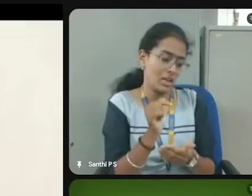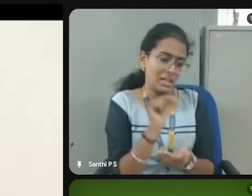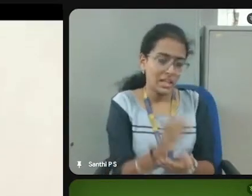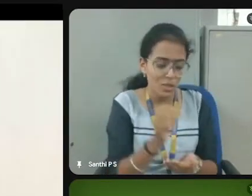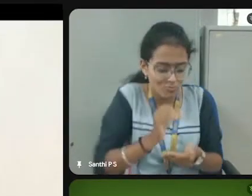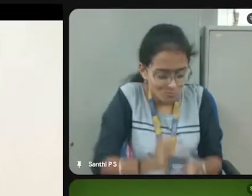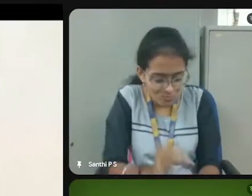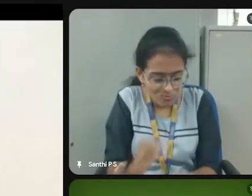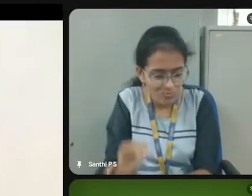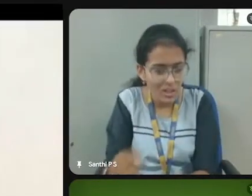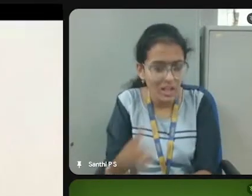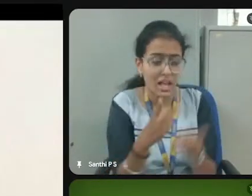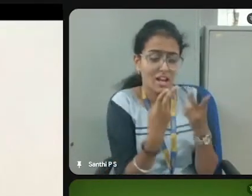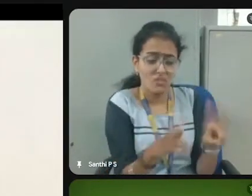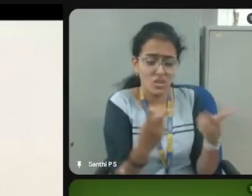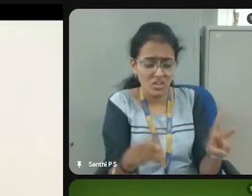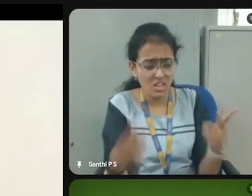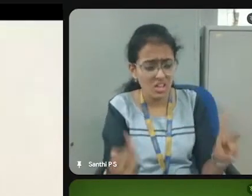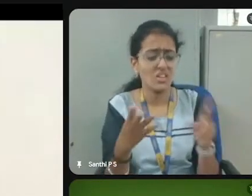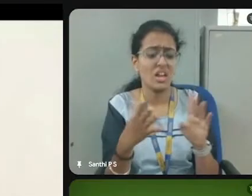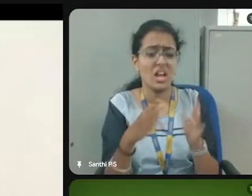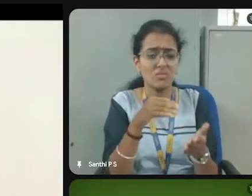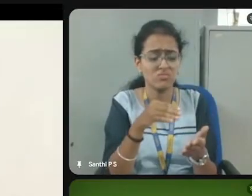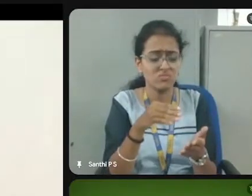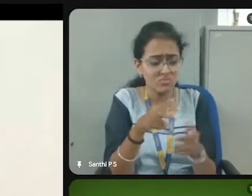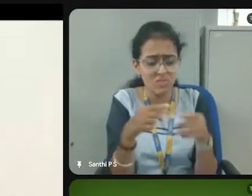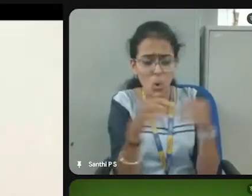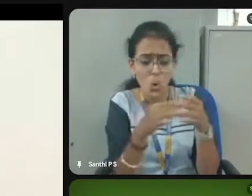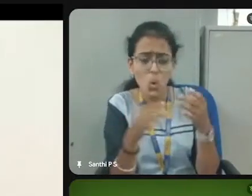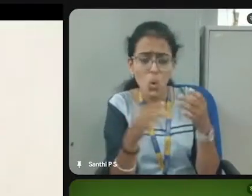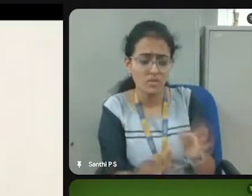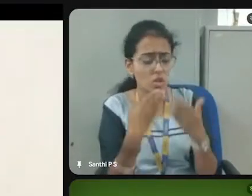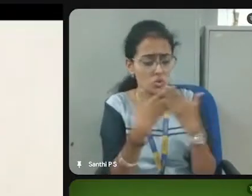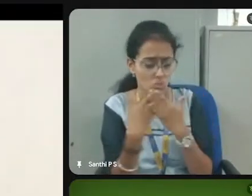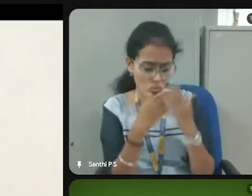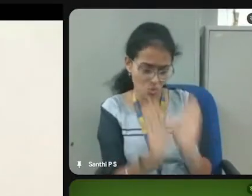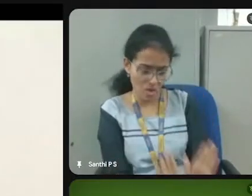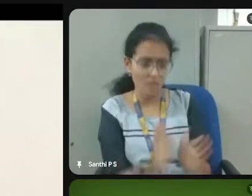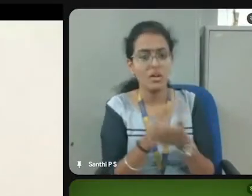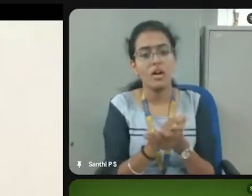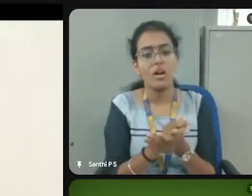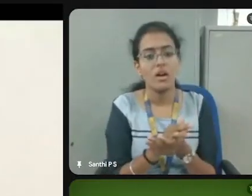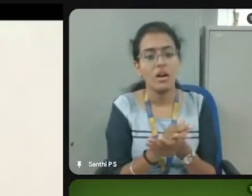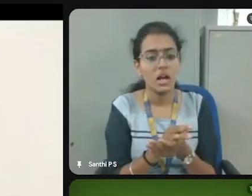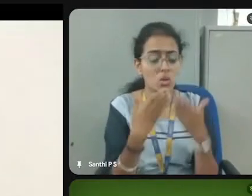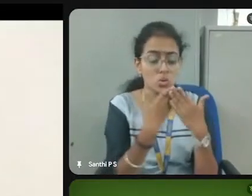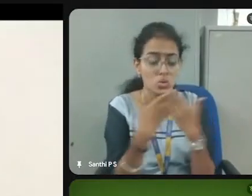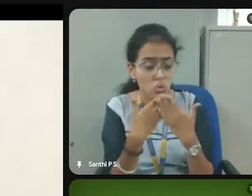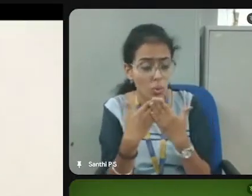കുഞ്ഞുങ്ങൾക്ക് വിവിധ ആനുകൂല്യങ്ങൾ സ്കൂളുകളിൽ ലഭ്യമാണ്. സ്കൂളിൽ കുട്ടിക്ക് ലഭിക്കുന്ന